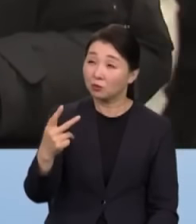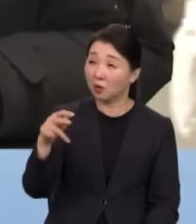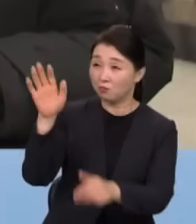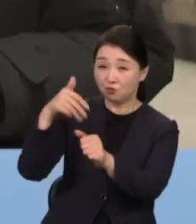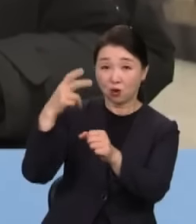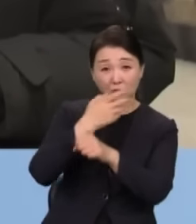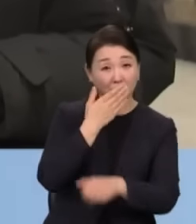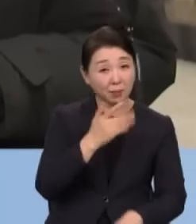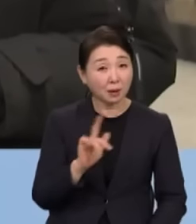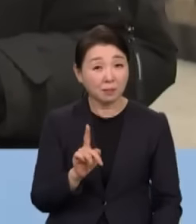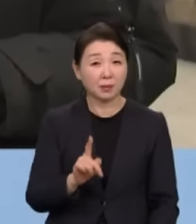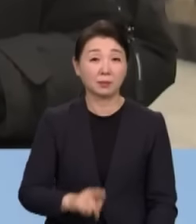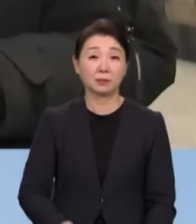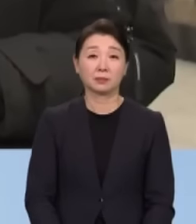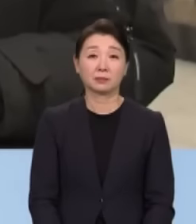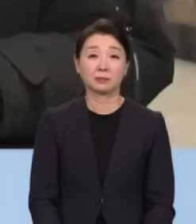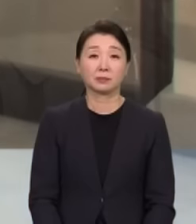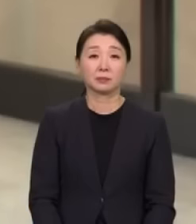이런 얘기까지 나오던데요.